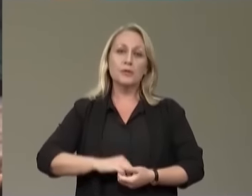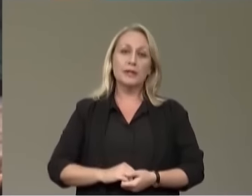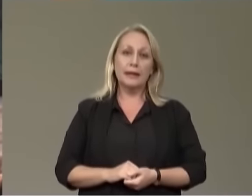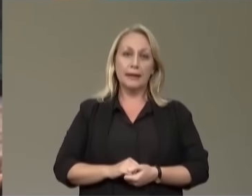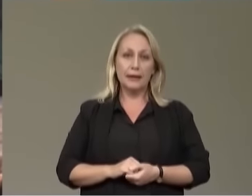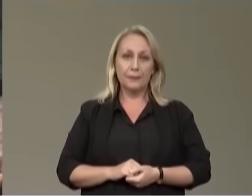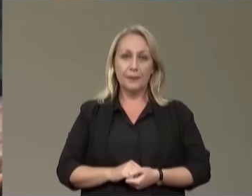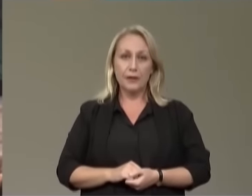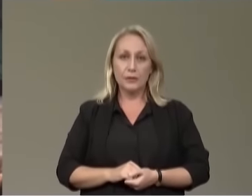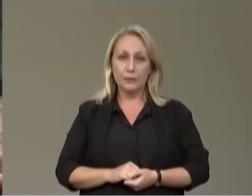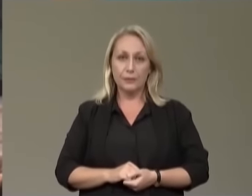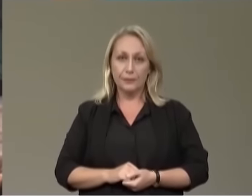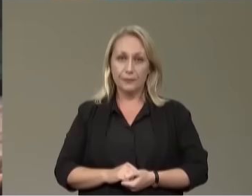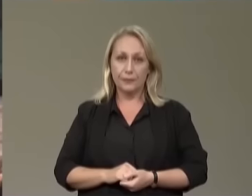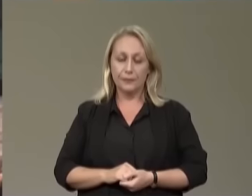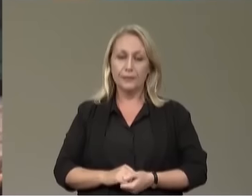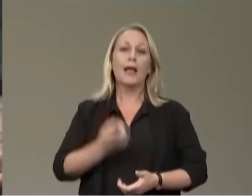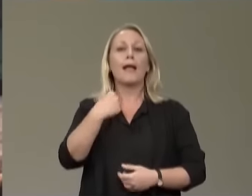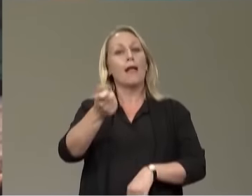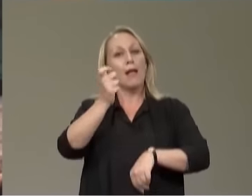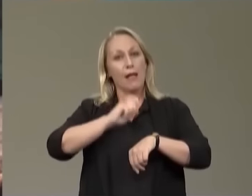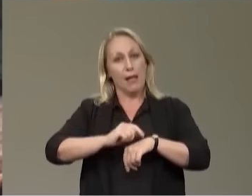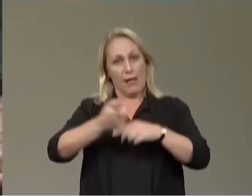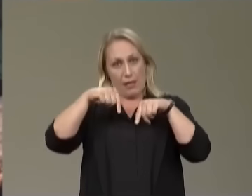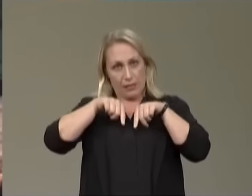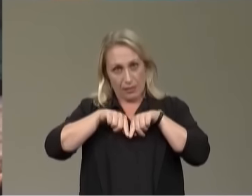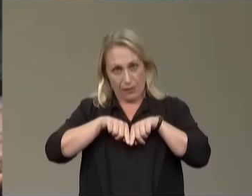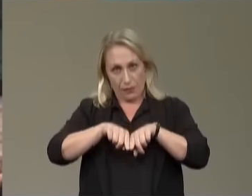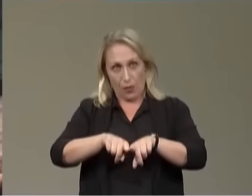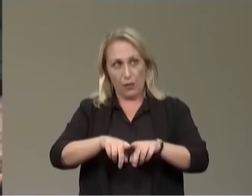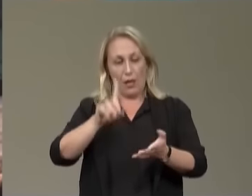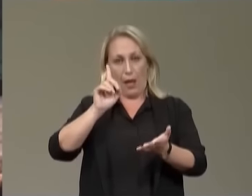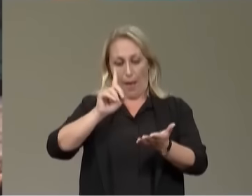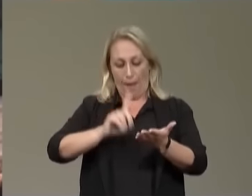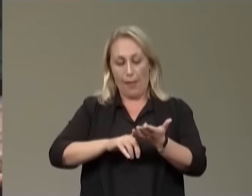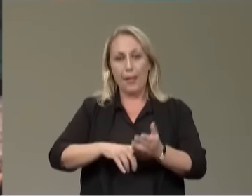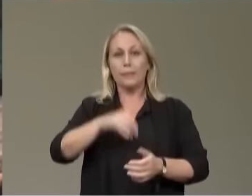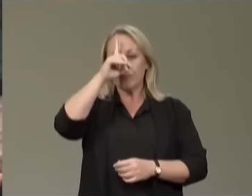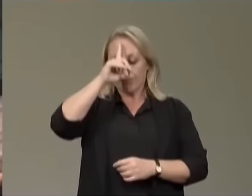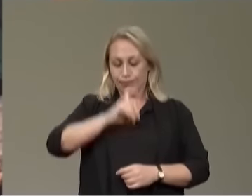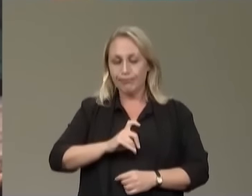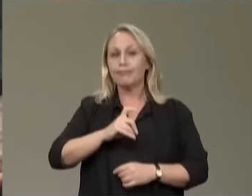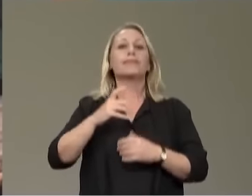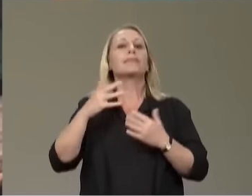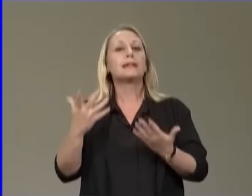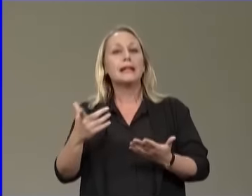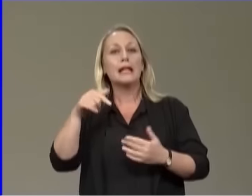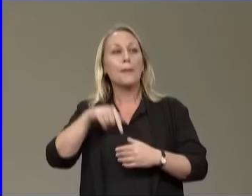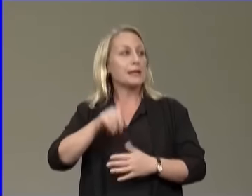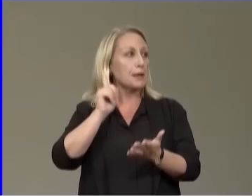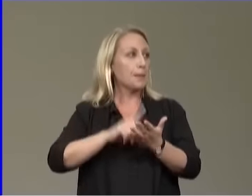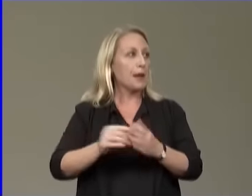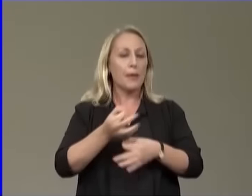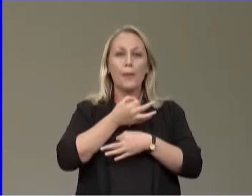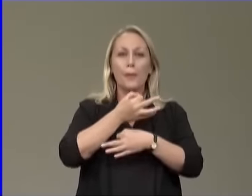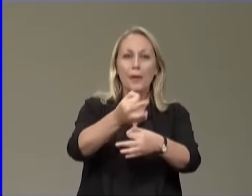Παράλληλα όμως πρέπει να εκδηλώνεται και με στοχευμένες πρωτοβουλίες εκεί που απαιτείται.